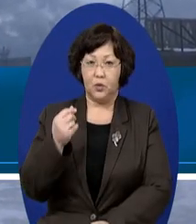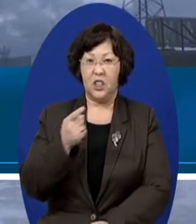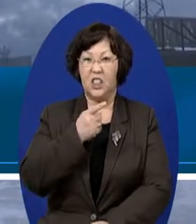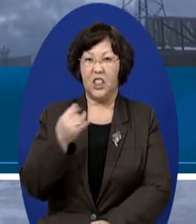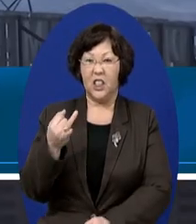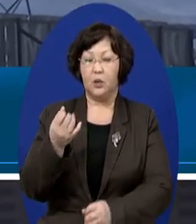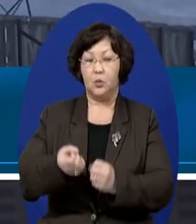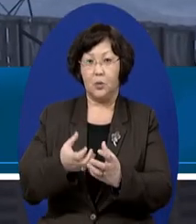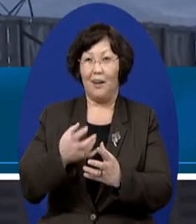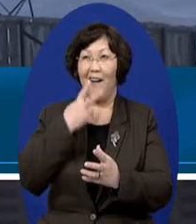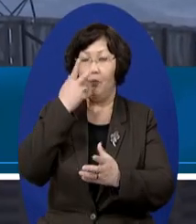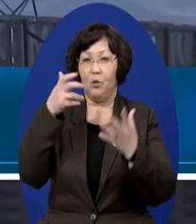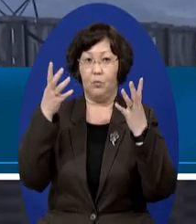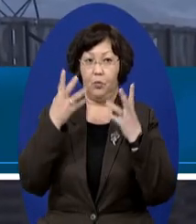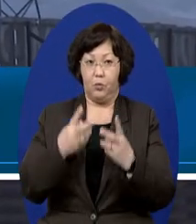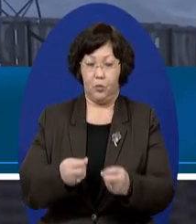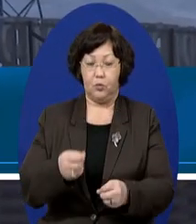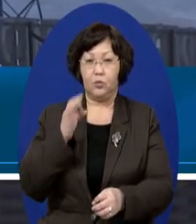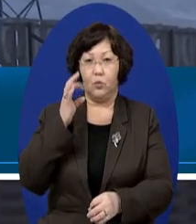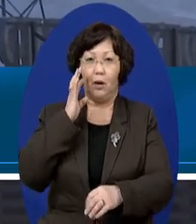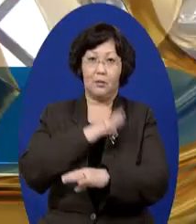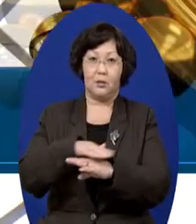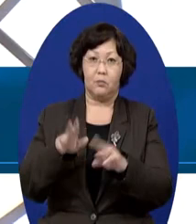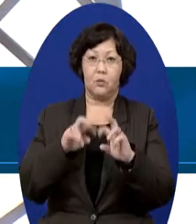агаарын бохирдлыг бууруулах бодит шийдэл гэж судлаачид үзлээ.